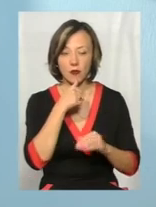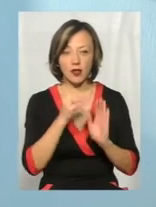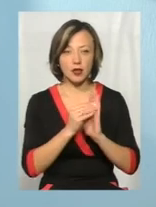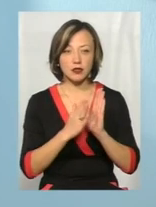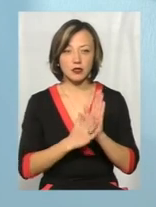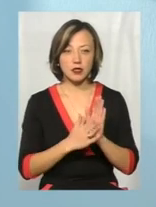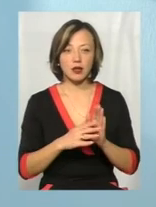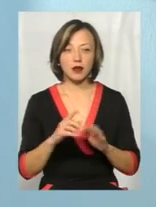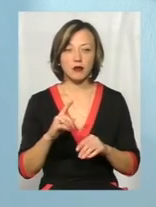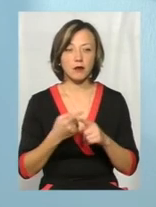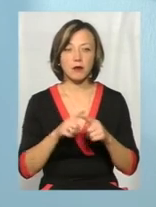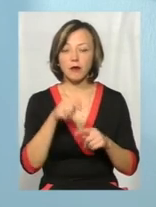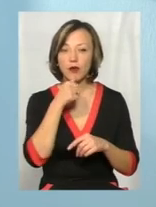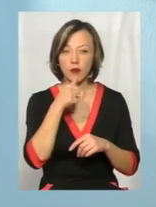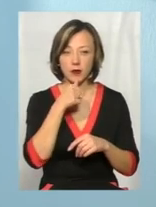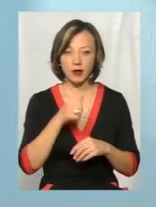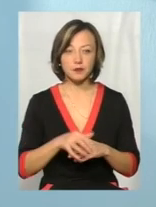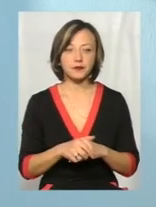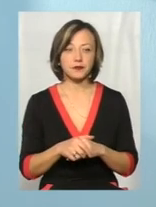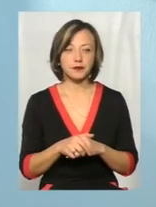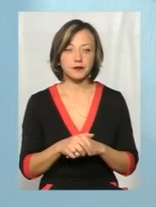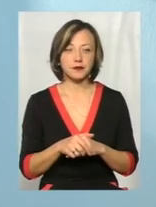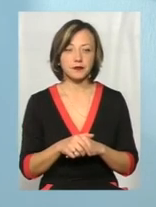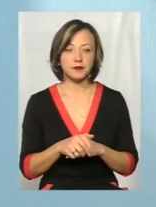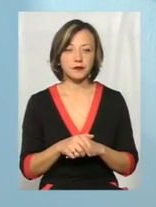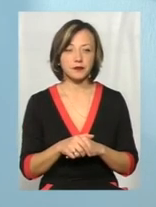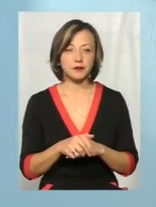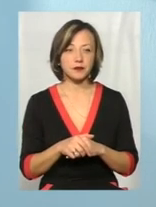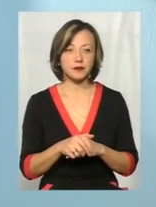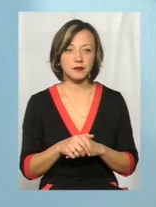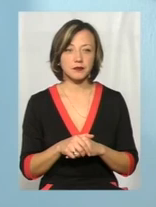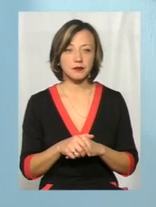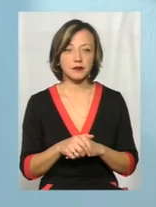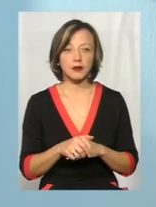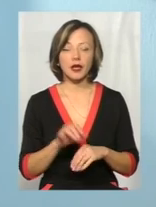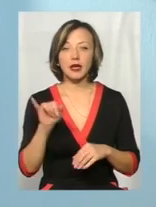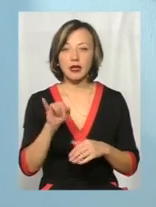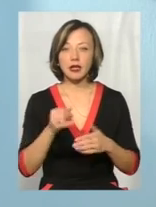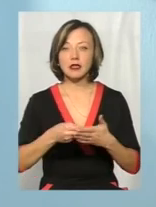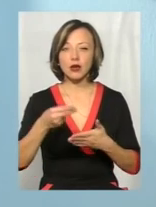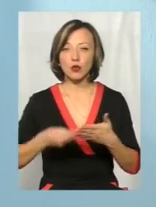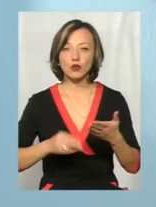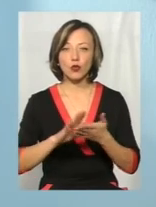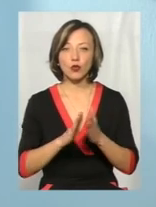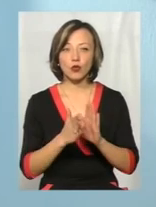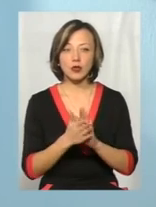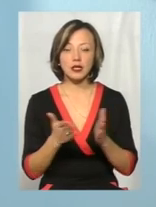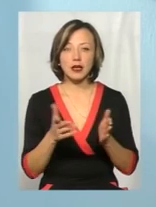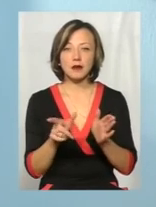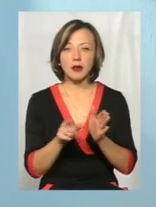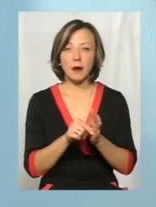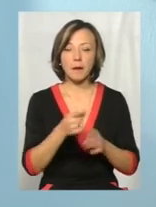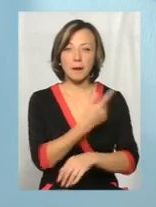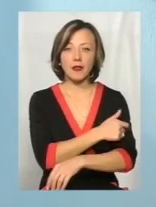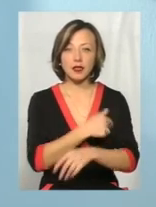реєструватися, це була така демо-версія, пробна версія. І заключить угоду з якимось місом. Це